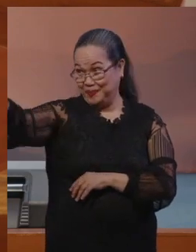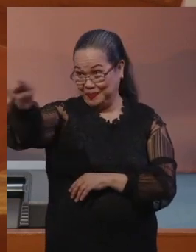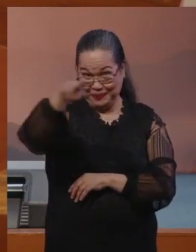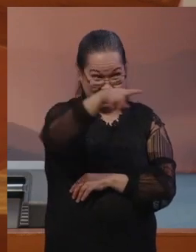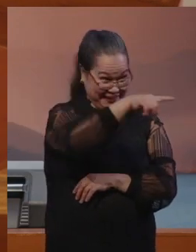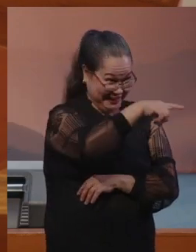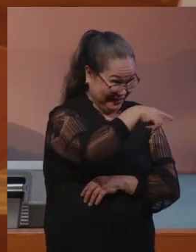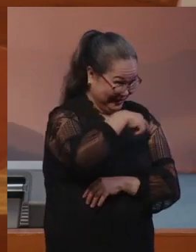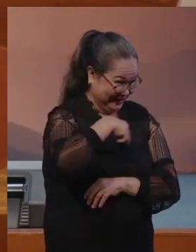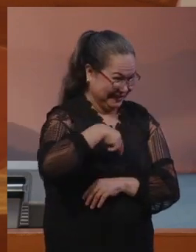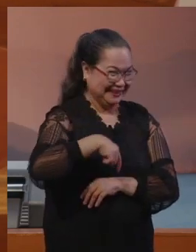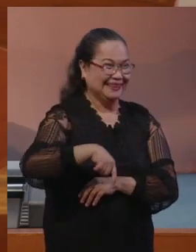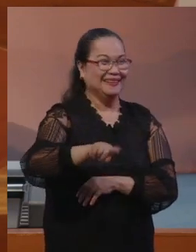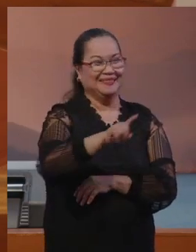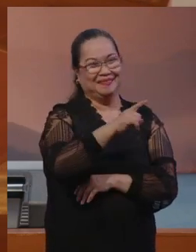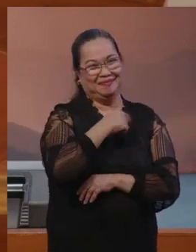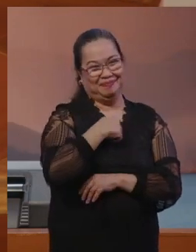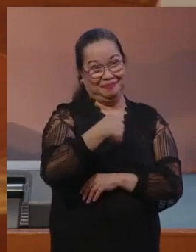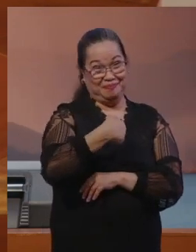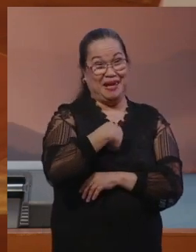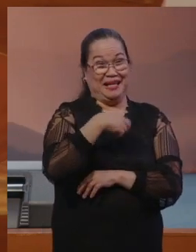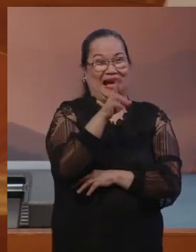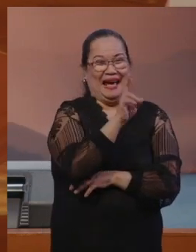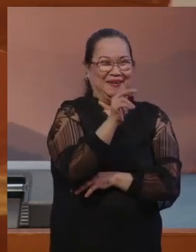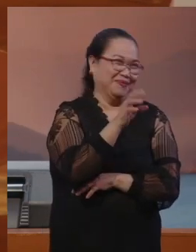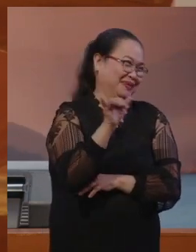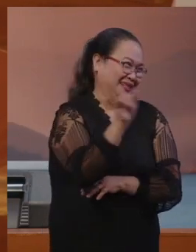kalagitnaan. Alam niyo kung sino?